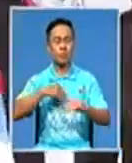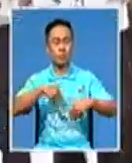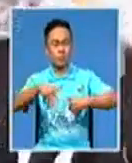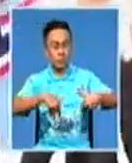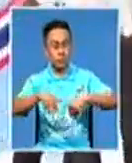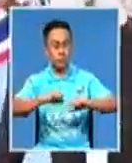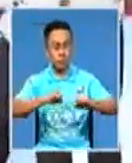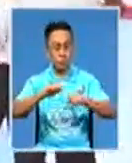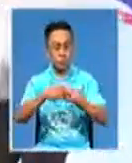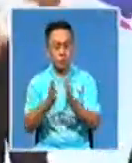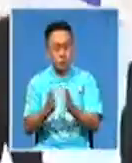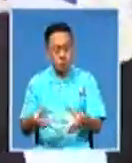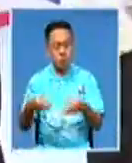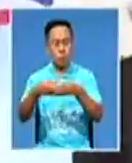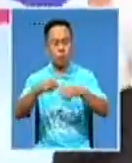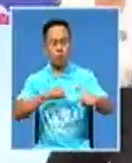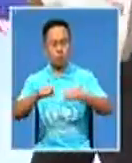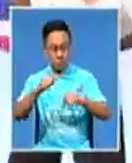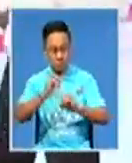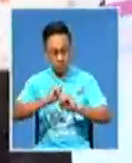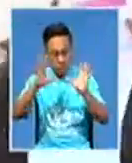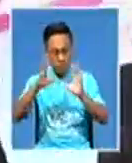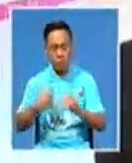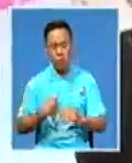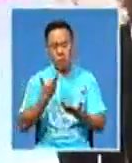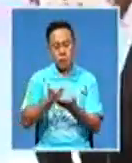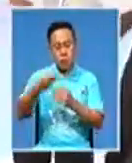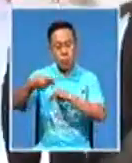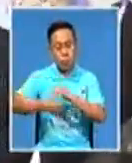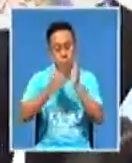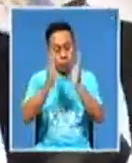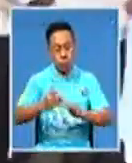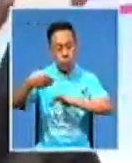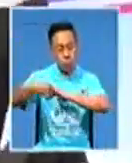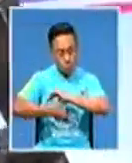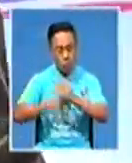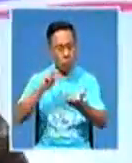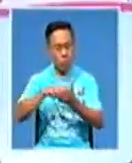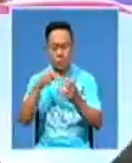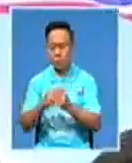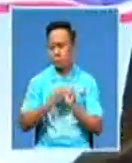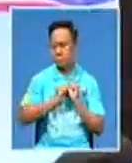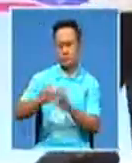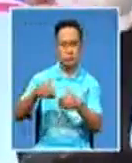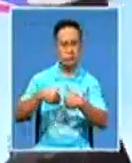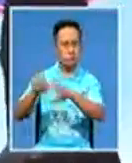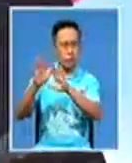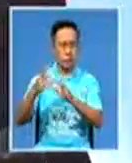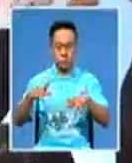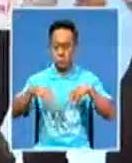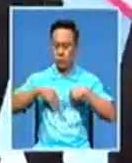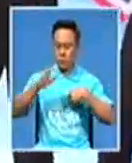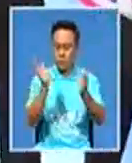ชนโดยเฉพาะเยาวชนให้เห็นว่าการโกงนั้นเป็นเรื่องที่น่ารังเกียจคนโกงต้องไม่มีที่ยืนในสังคมไม่ย